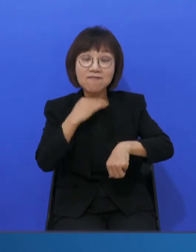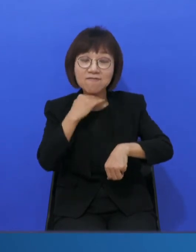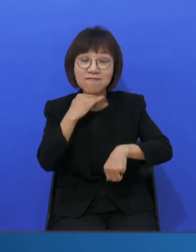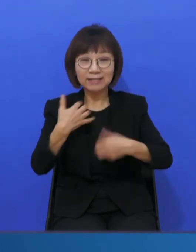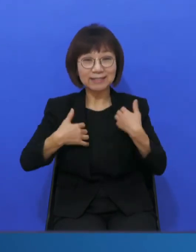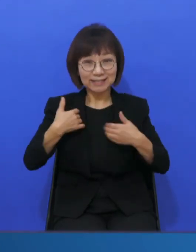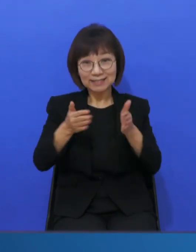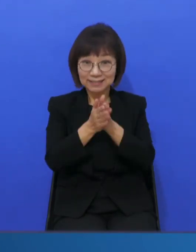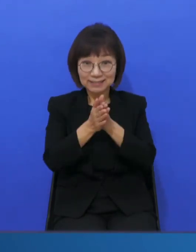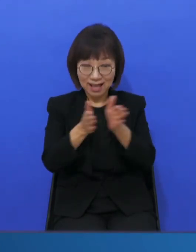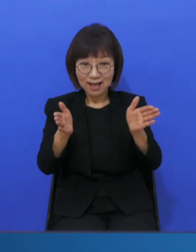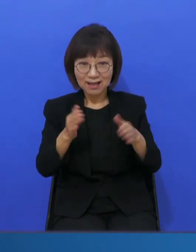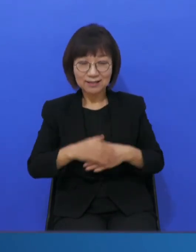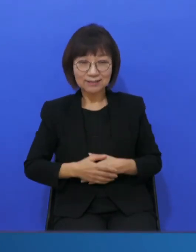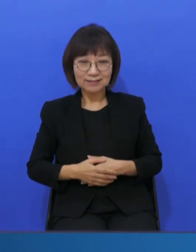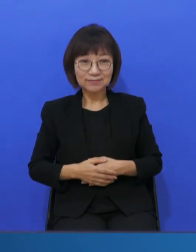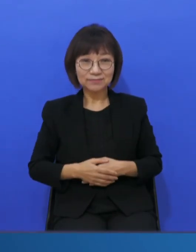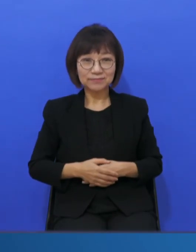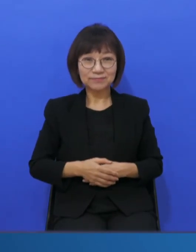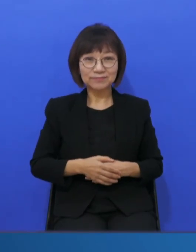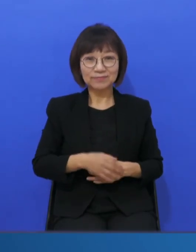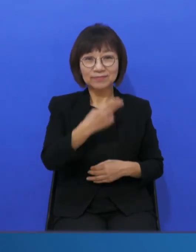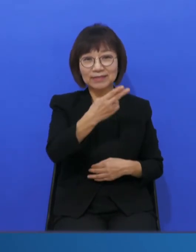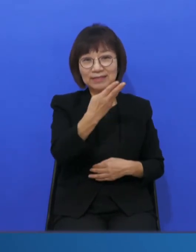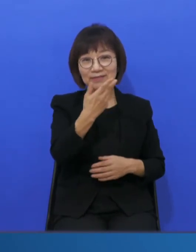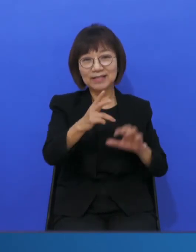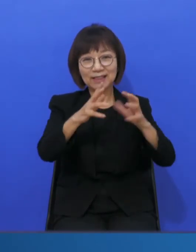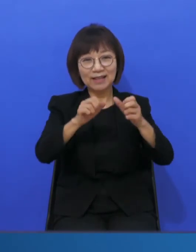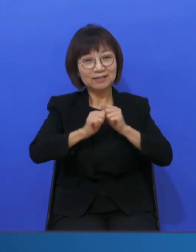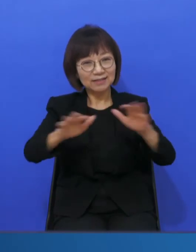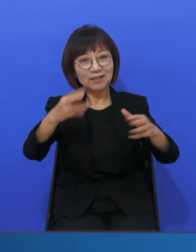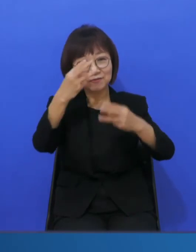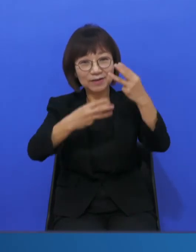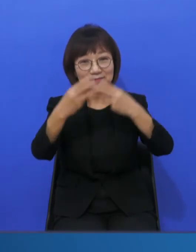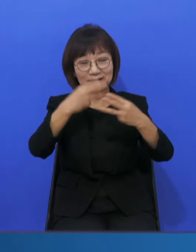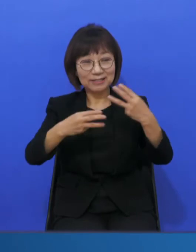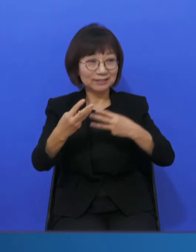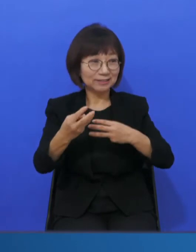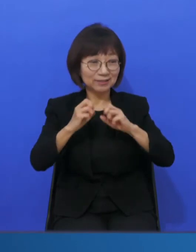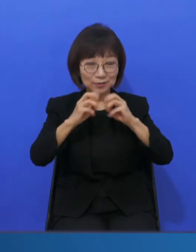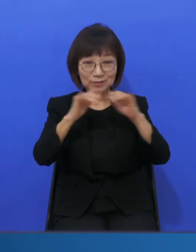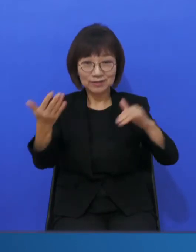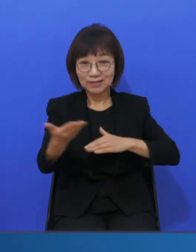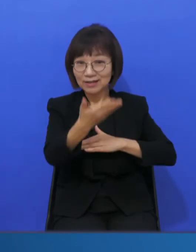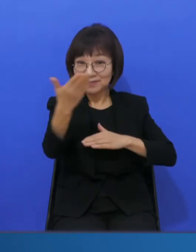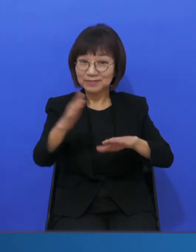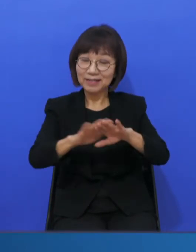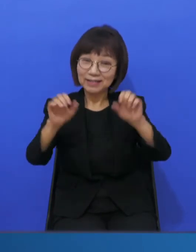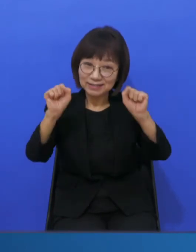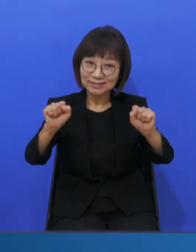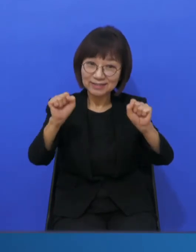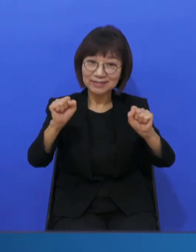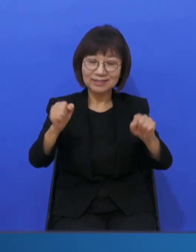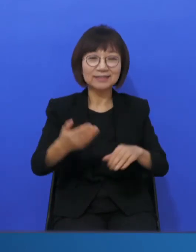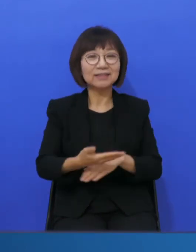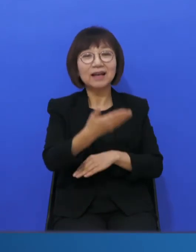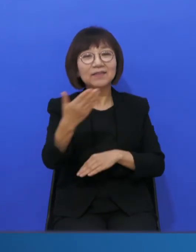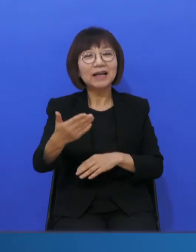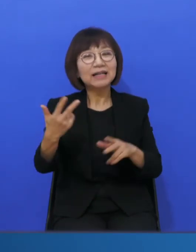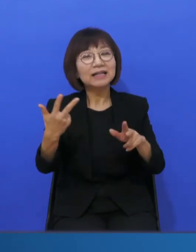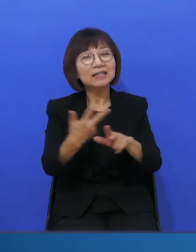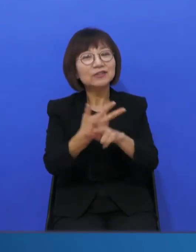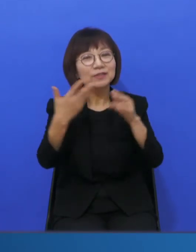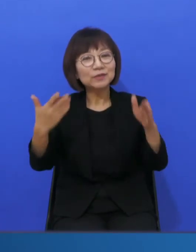기다려봐. 이제 재밌는 거 한다. 237 나라에 흩어진 랩넌트 전도자 여러분, 안녕하세요. 여러분들이